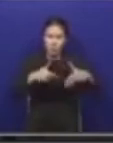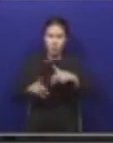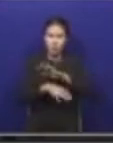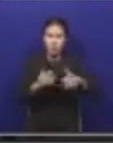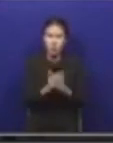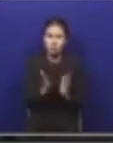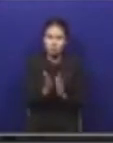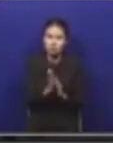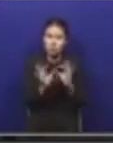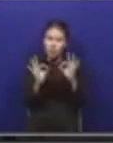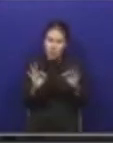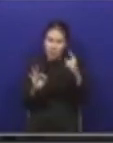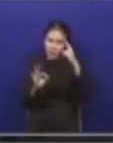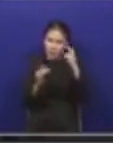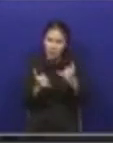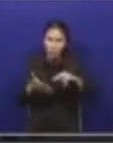มาสำรวจความเห็นเขามาเป็นเล่ม